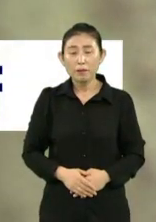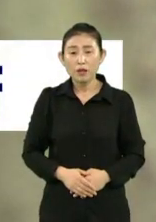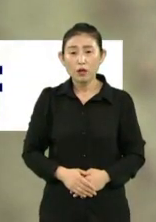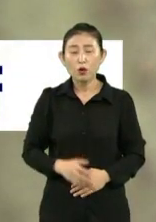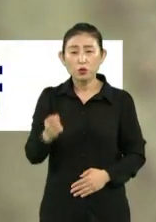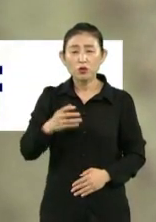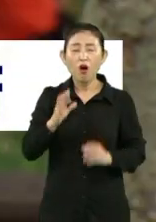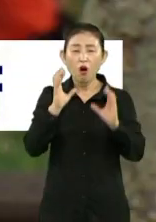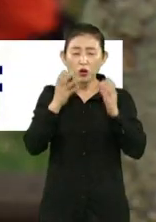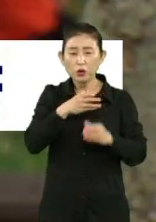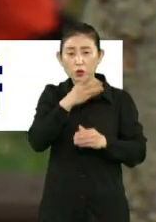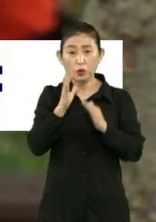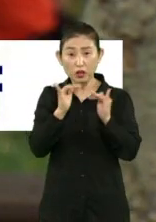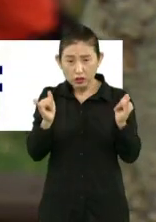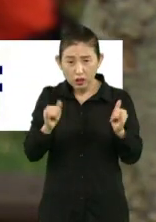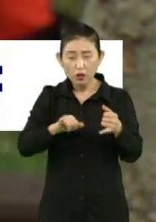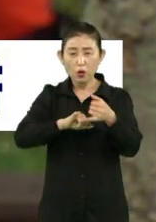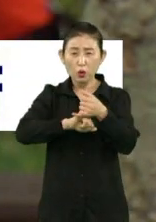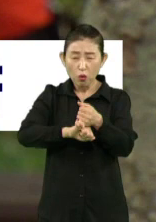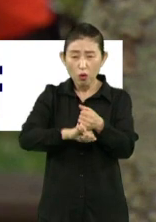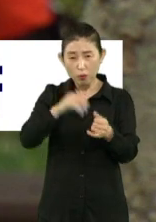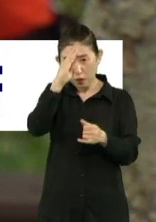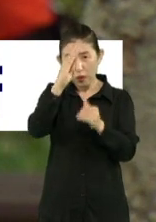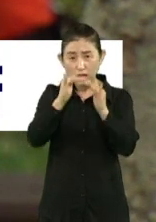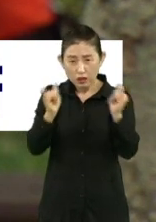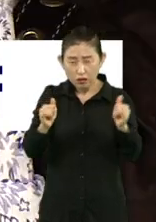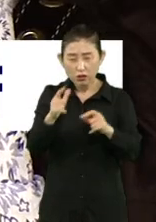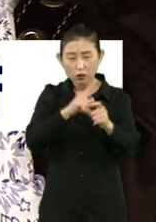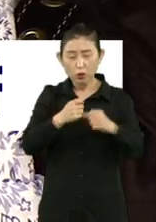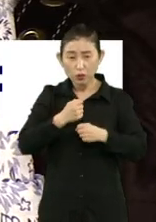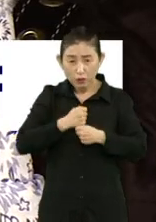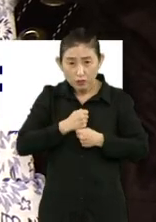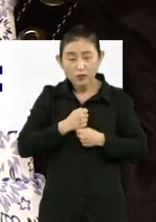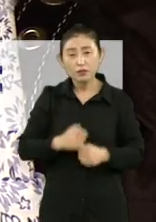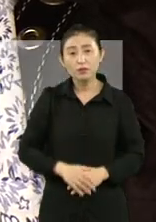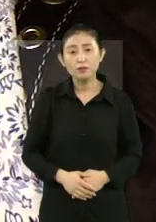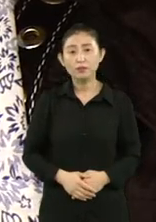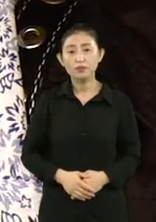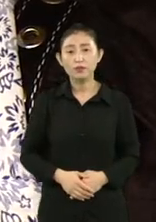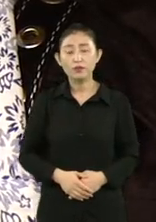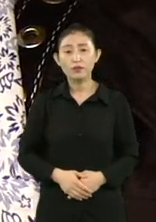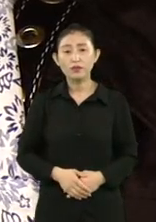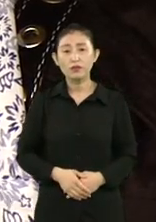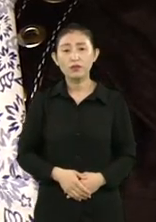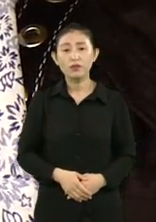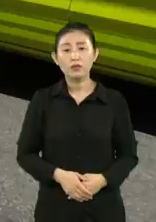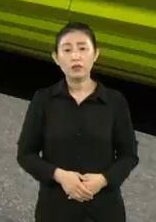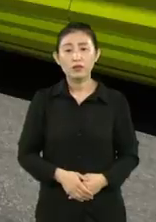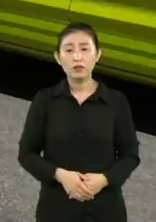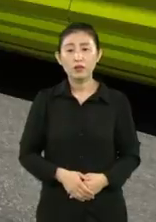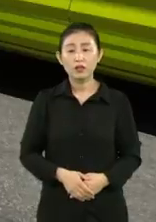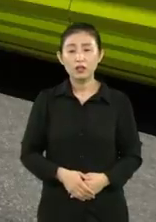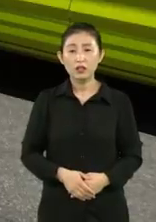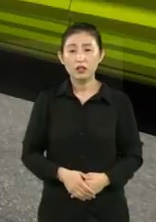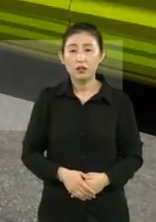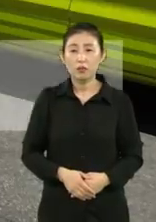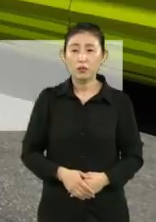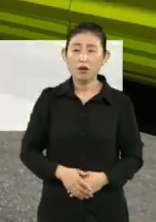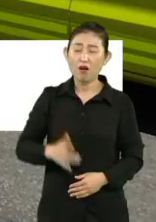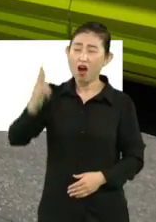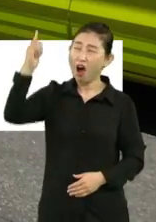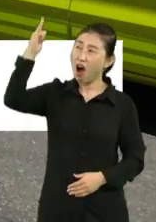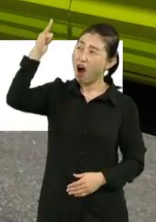취약한 어린이나 노약자, 만성질환자는 더욱 각별한 주의가 필요합니다. 온도 조절 중추